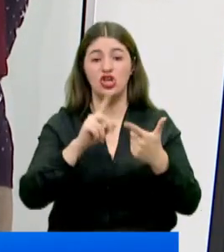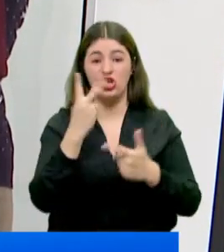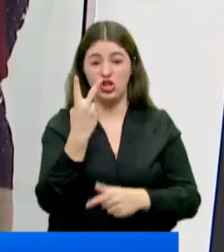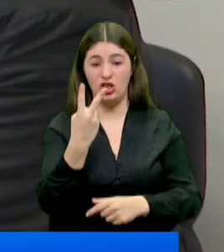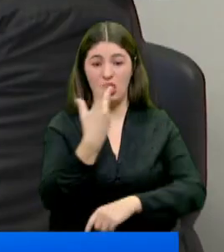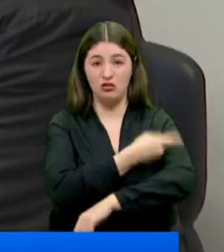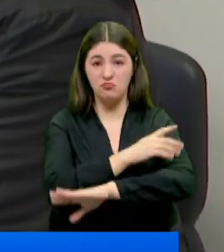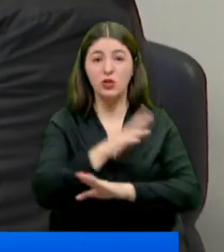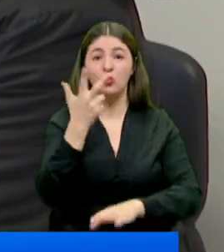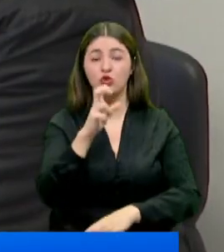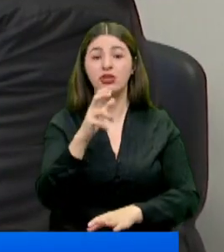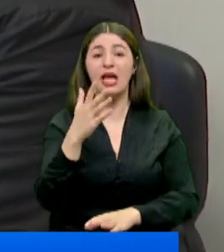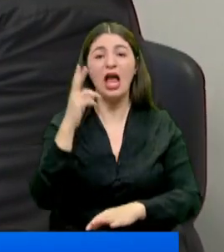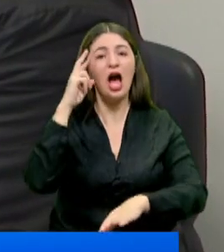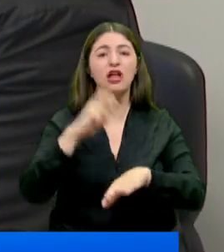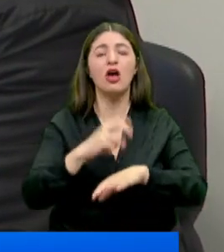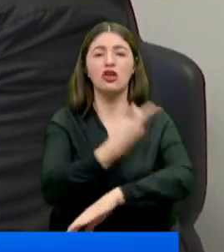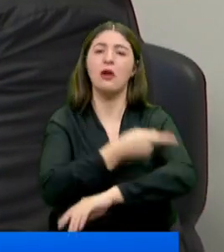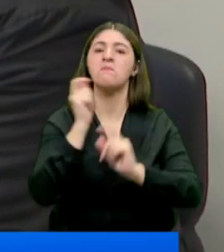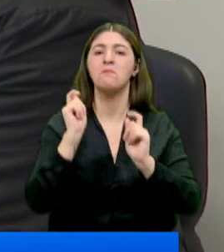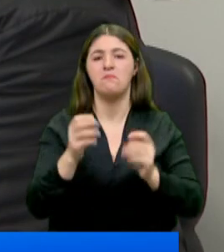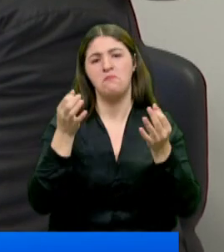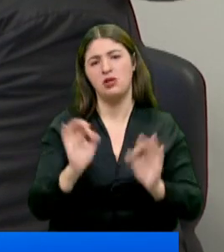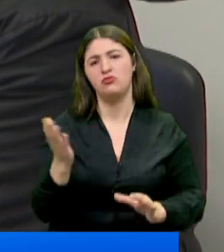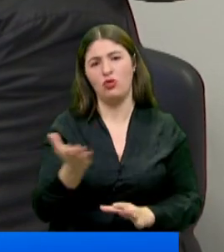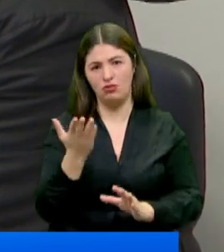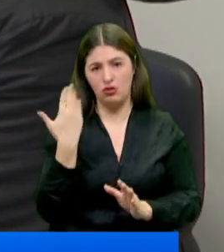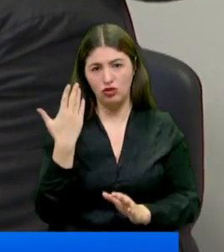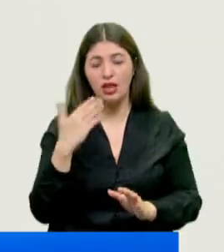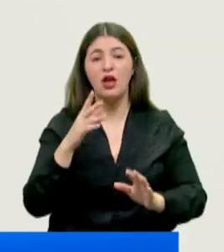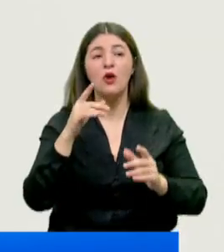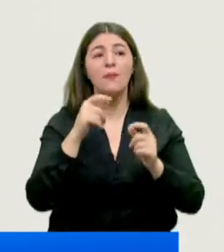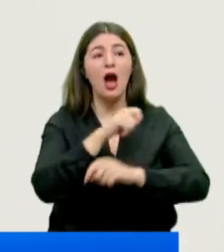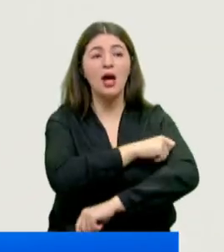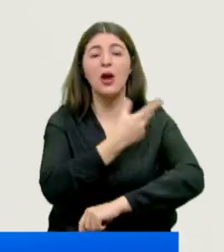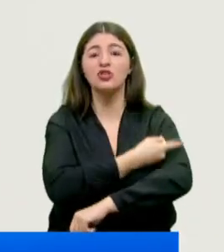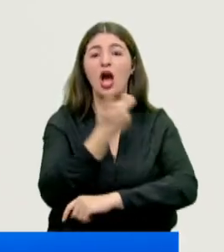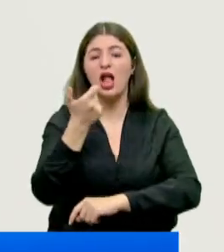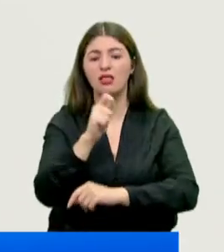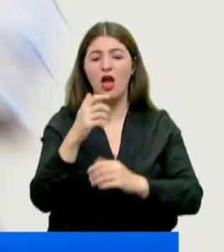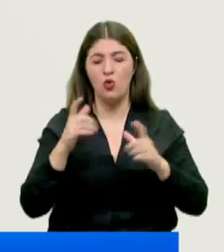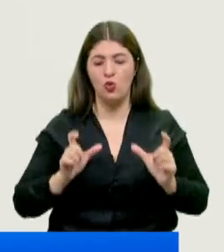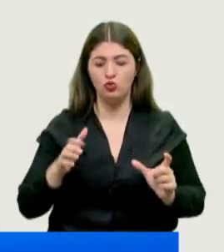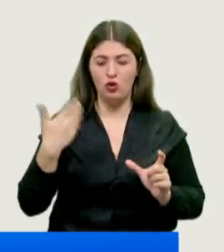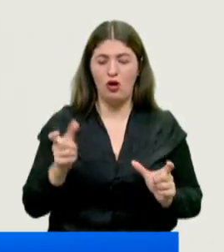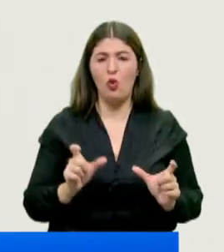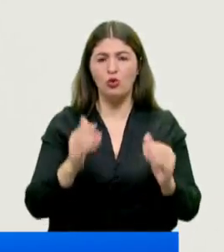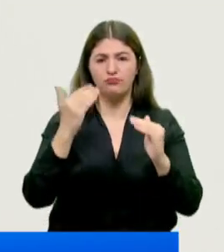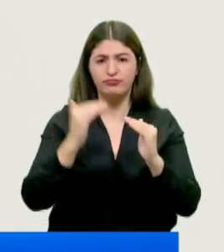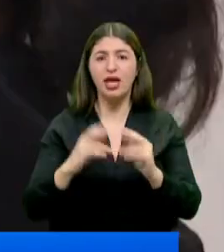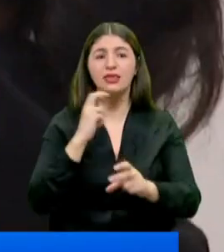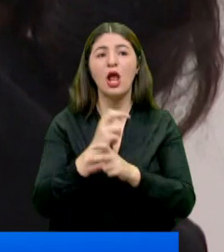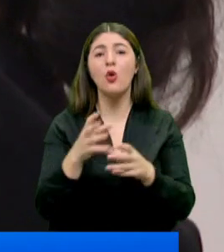3 ay geçtikten sonra üçüncü yani hatırlatma dozu zaten yapılıyordu bir 10 tekrar aşısının koruyuculuğu da 6 ay sonra düşmeye başladığı için